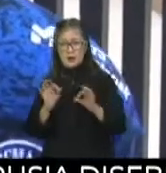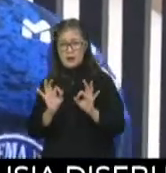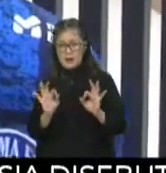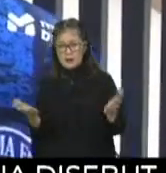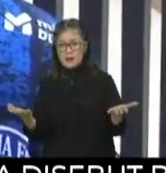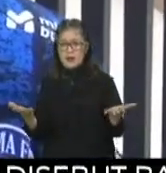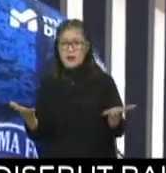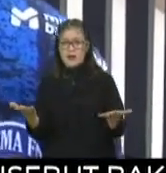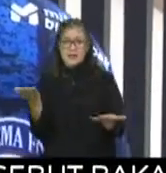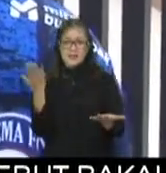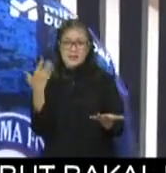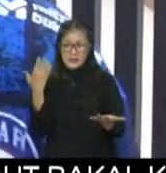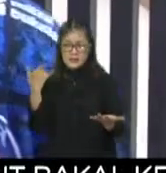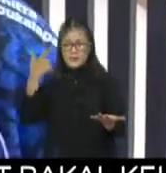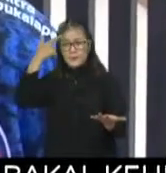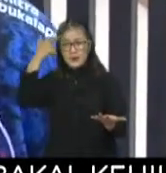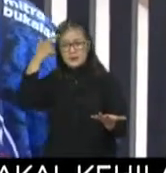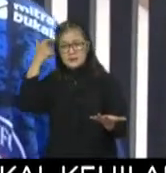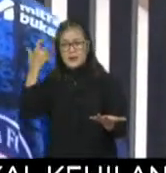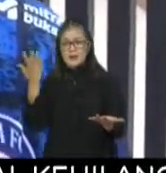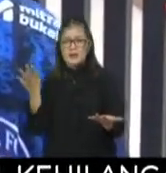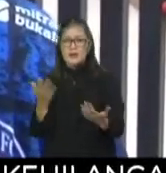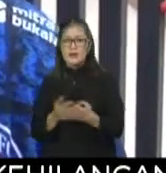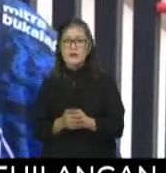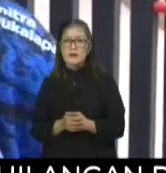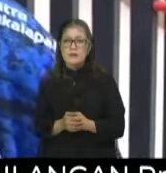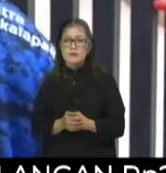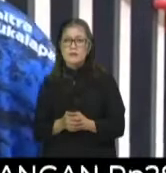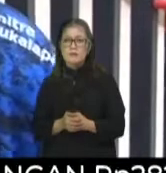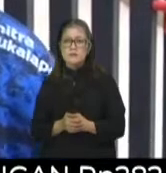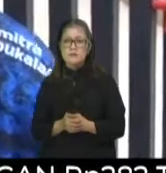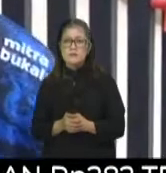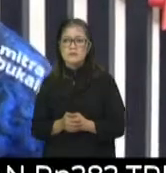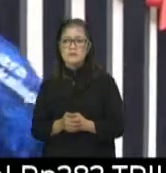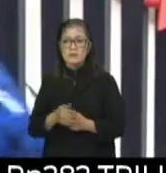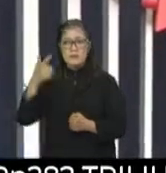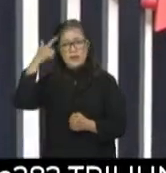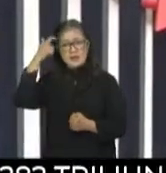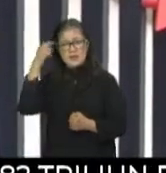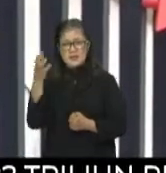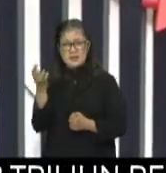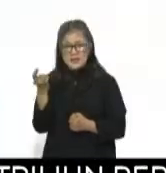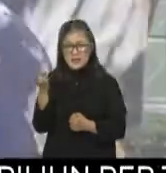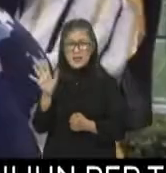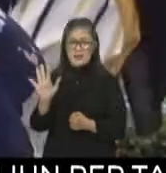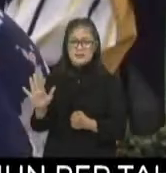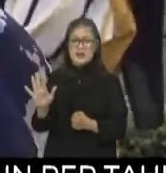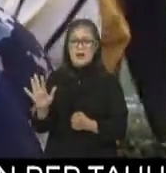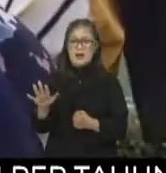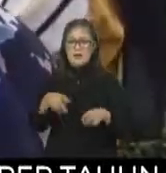Tadi sempat belajar apa di situ, di sama Ronaldhino? Apa, belajar sedikit lagi, oper-operan gitu.